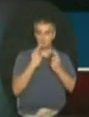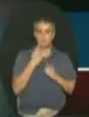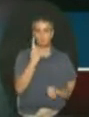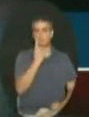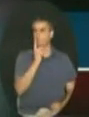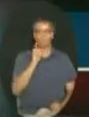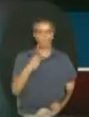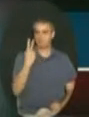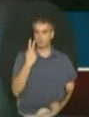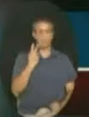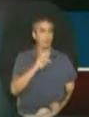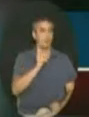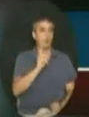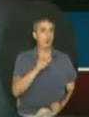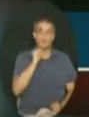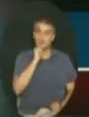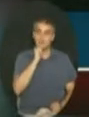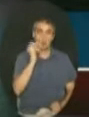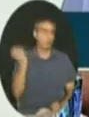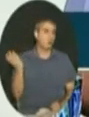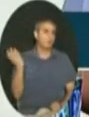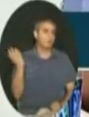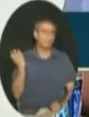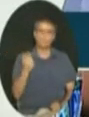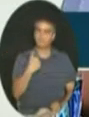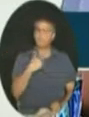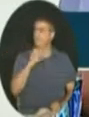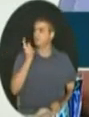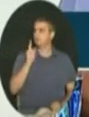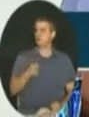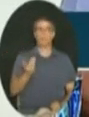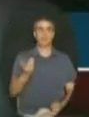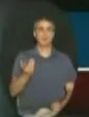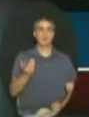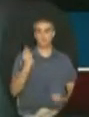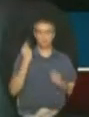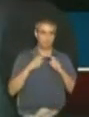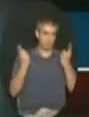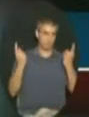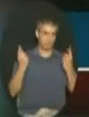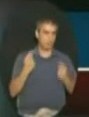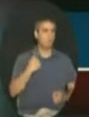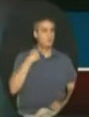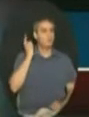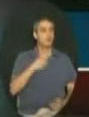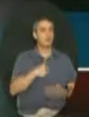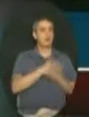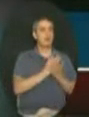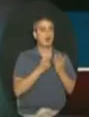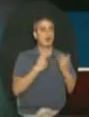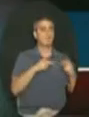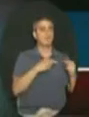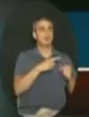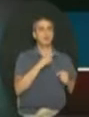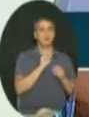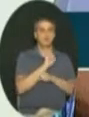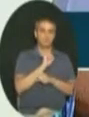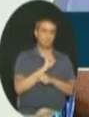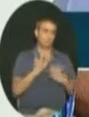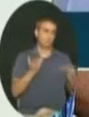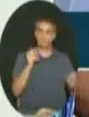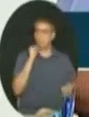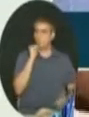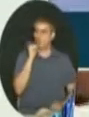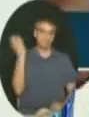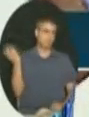ועדה אחת, זאת אומרת שלא צריך שתיים. לא, אם הם לא רוצים. אז אם צריך, אני מחויב לחלק את הוועדות לאופוזיציה גם